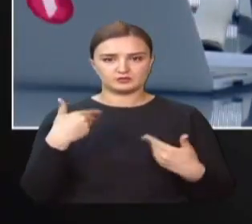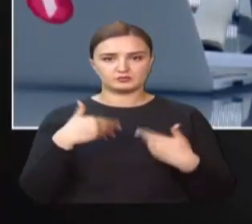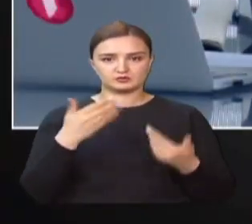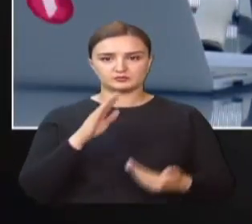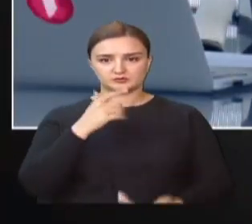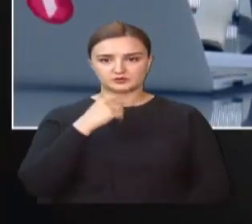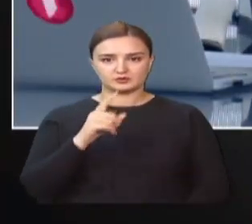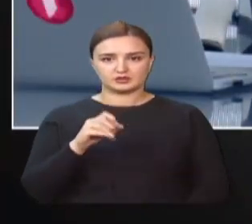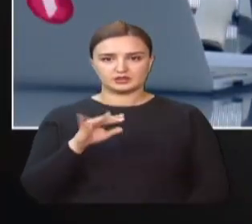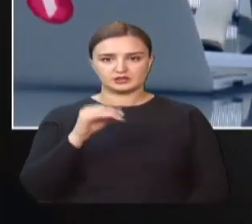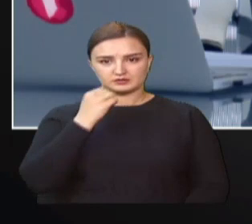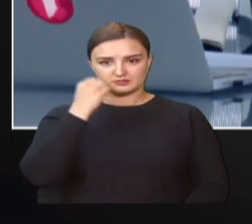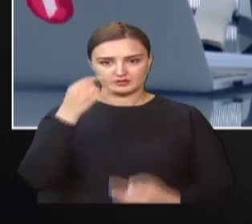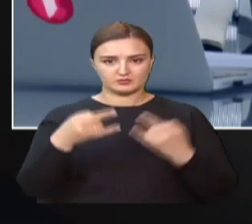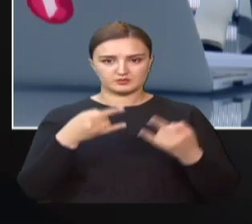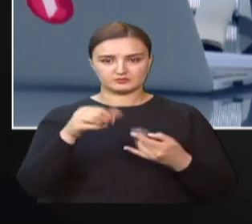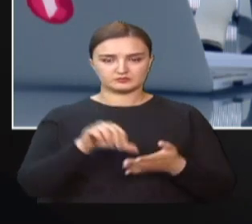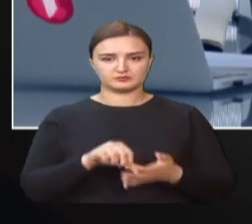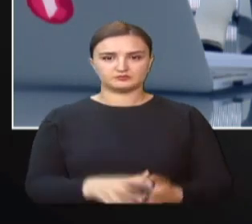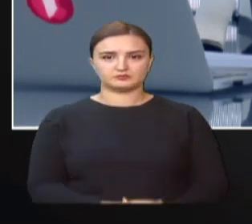ქალბატონო ხატია, მადლობა გადაცემაში მონაწილეობისთვის.